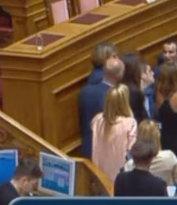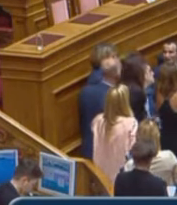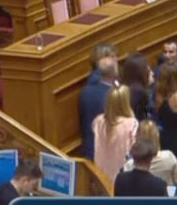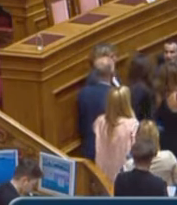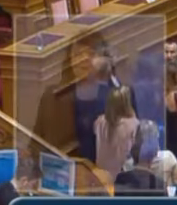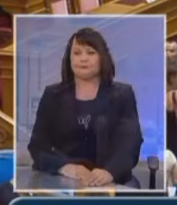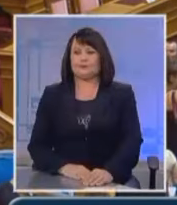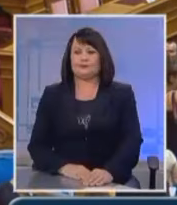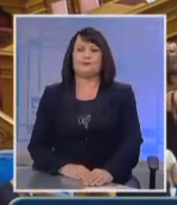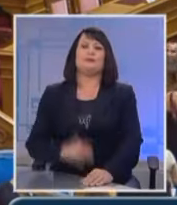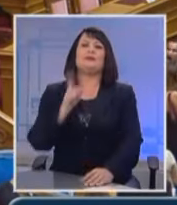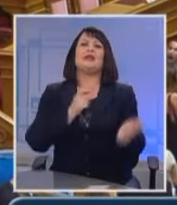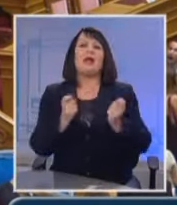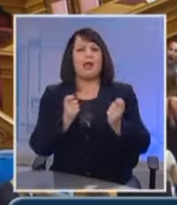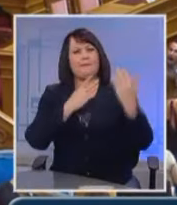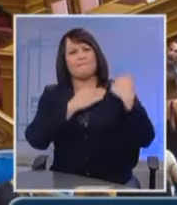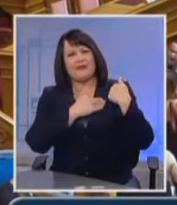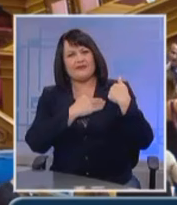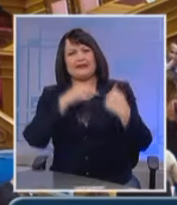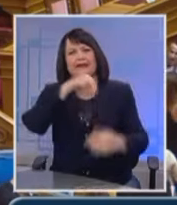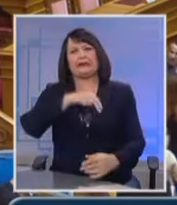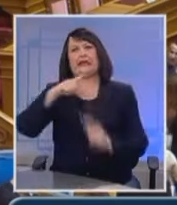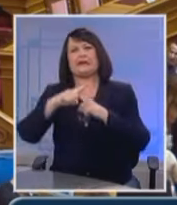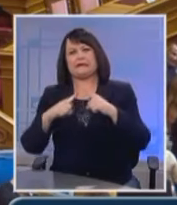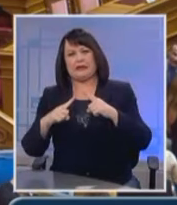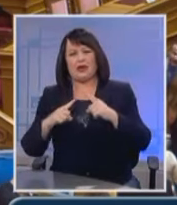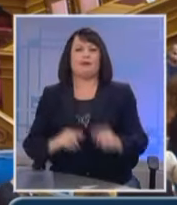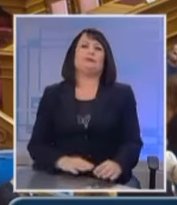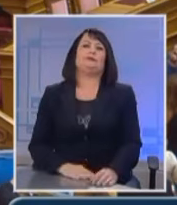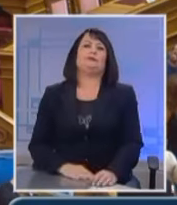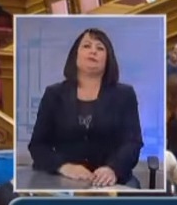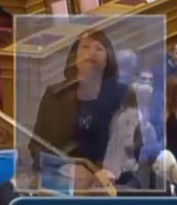Ρέκτορ Ντέντα Χριστίνα.